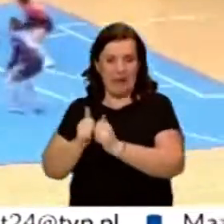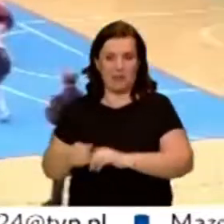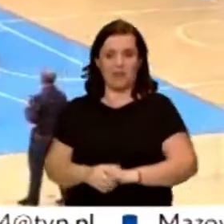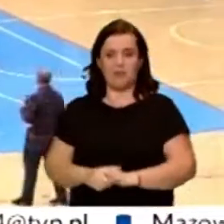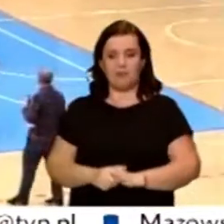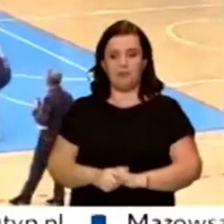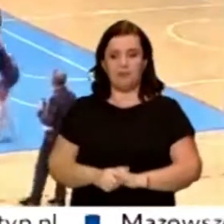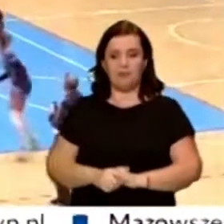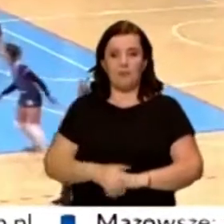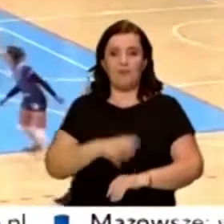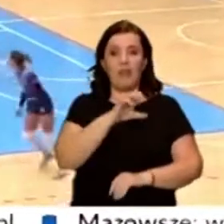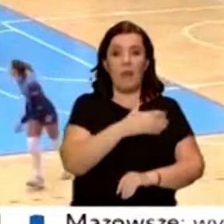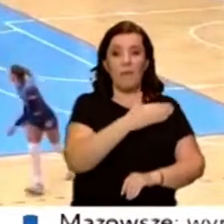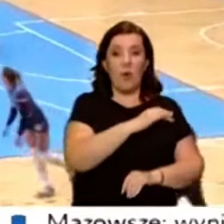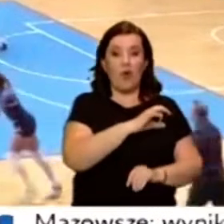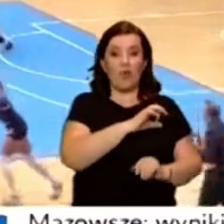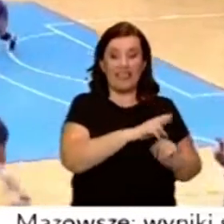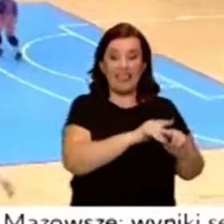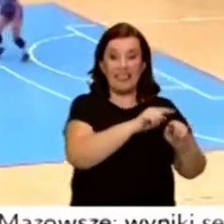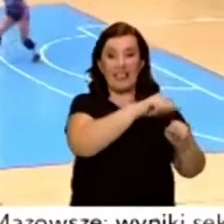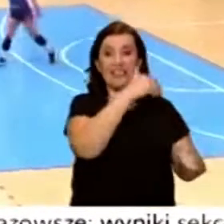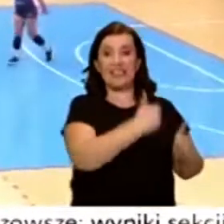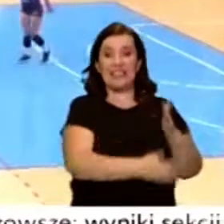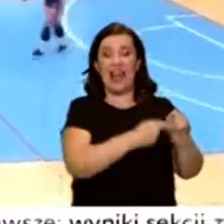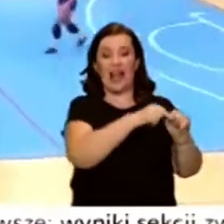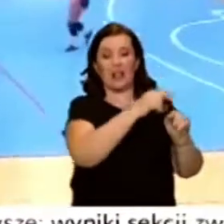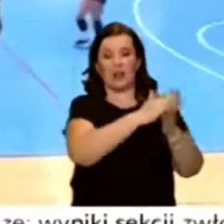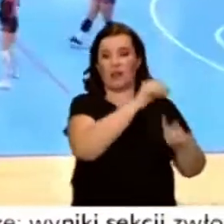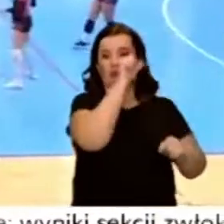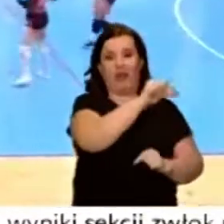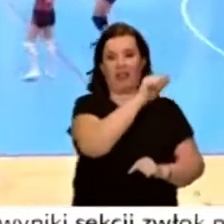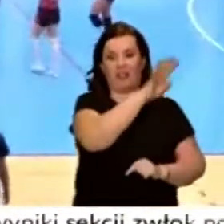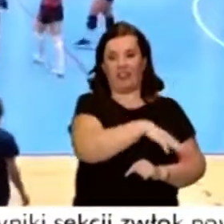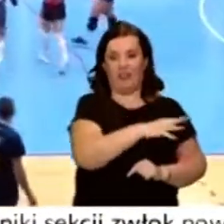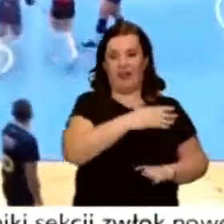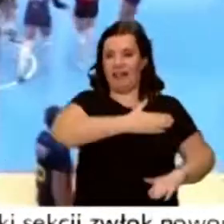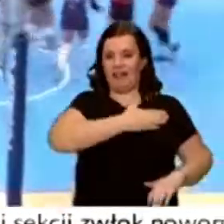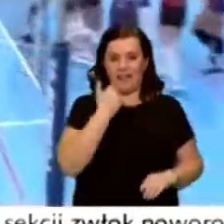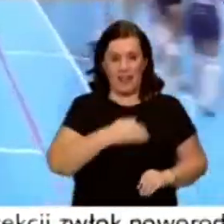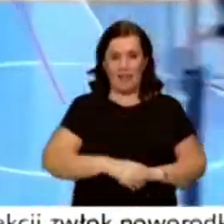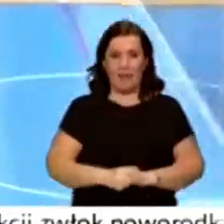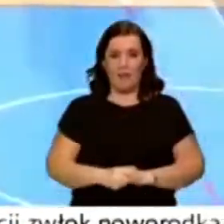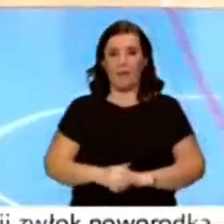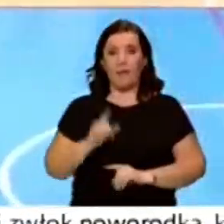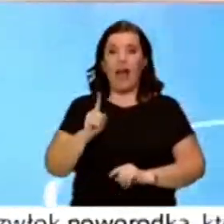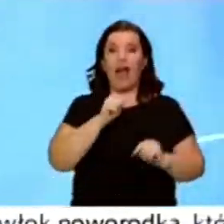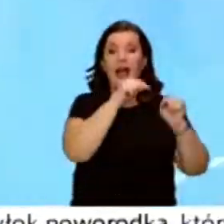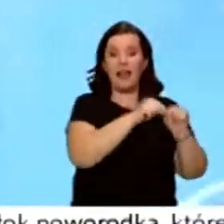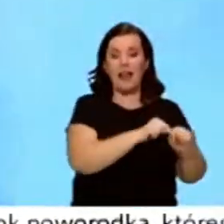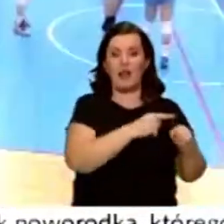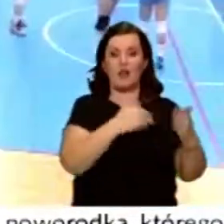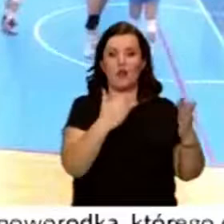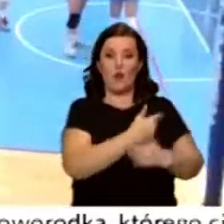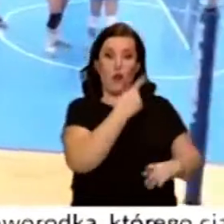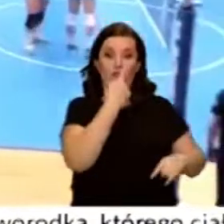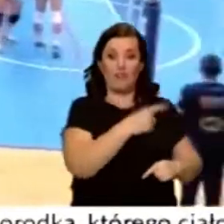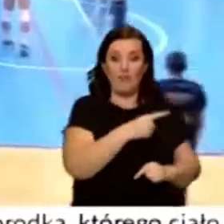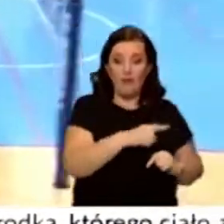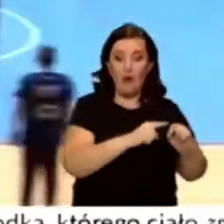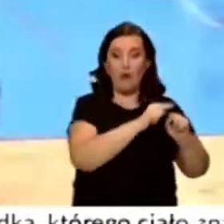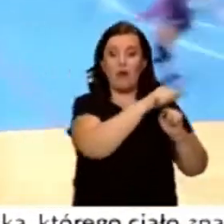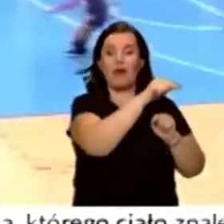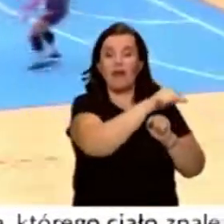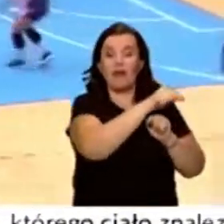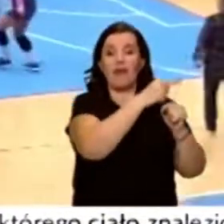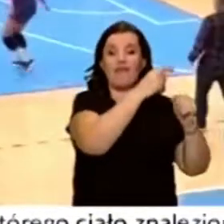stracił na rzecz stołecznego AZS-u AWF pozycję lidera rozgrywek. Nowodworzanki mają jednak do warszawianek tylko punkt straty i jedno